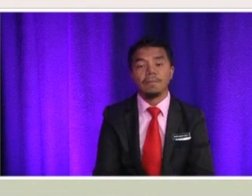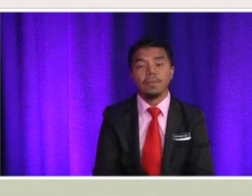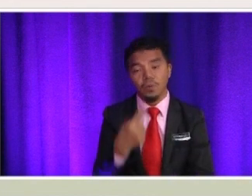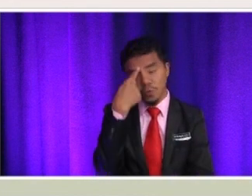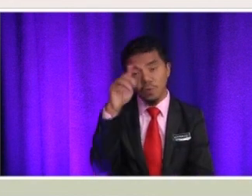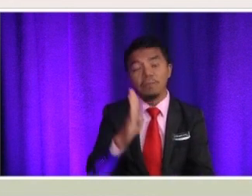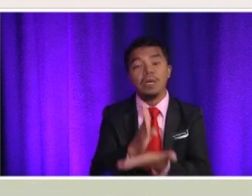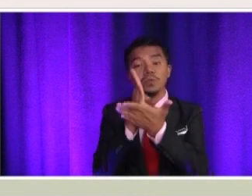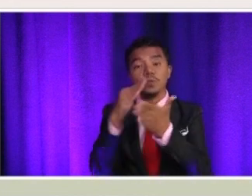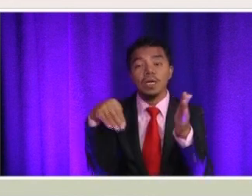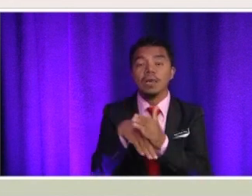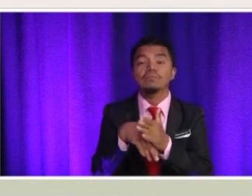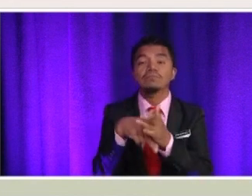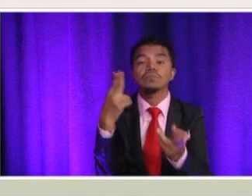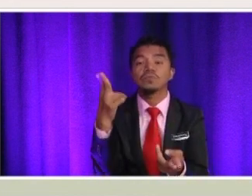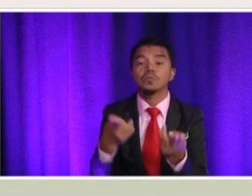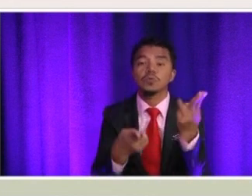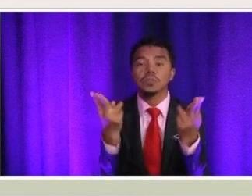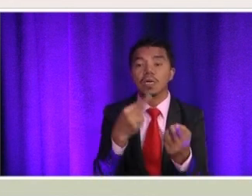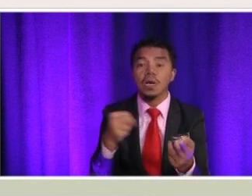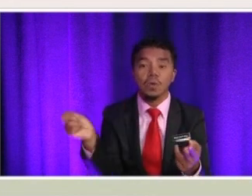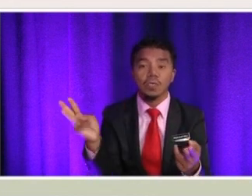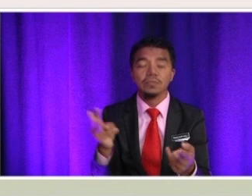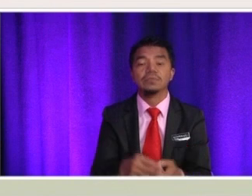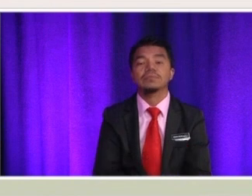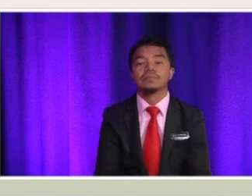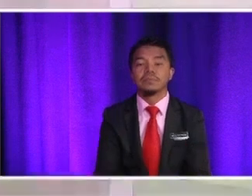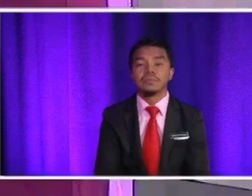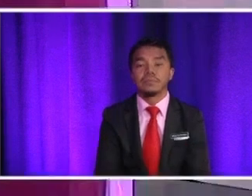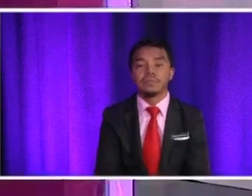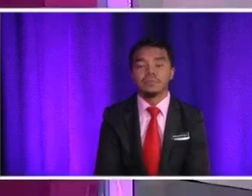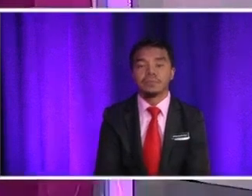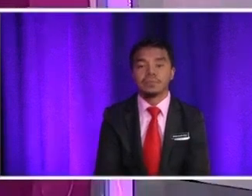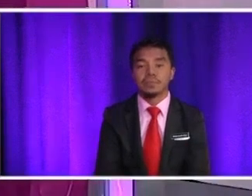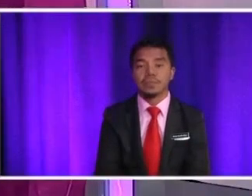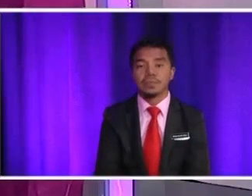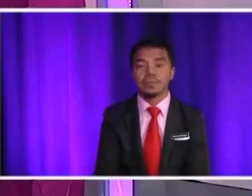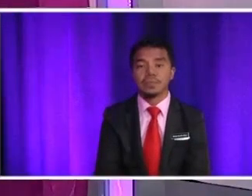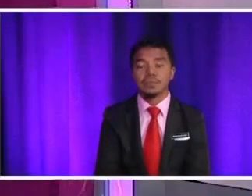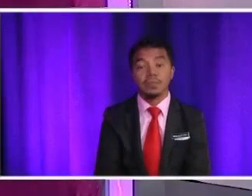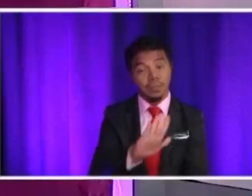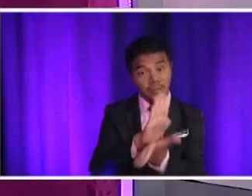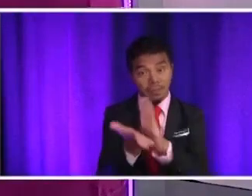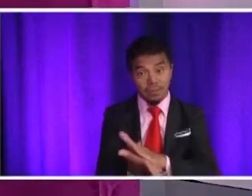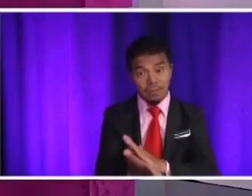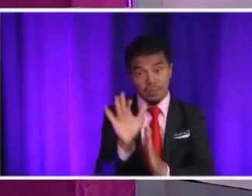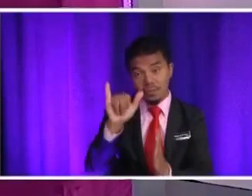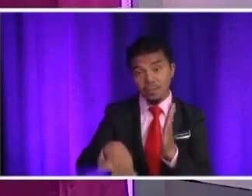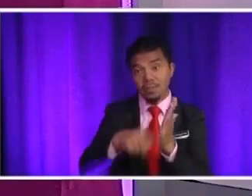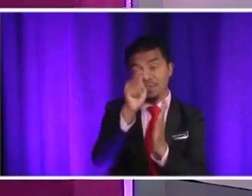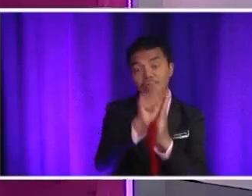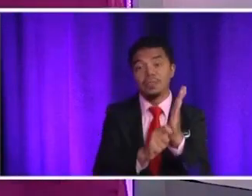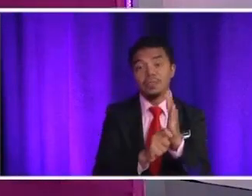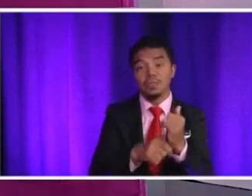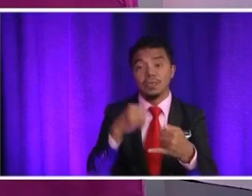untuk murid-murid rujuk nama-nama agensi dan peranan agensi. Okay? Jadi, yang terakhir untuk